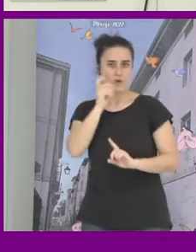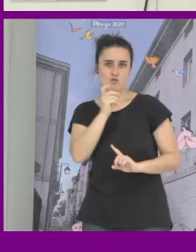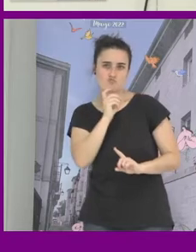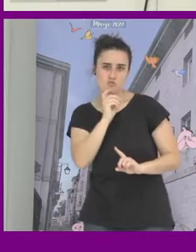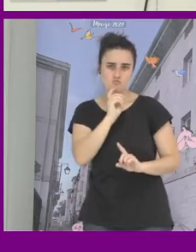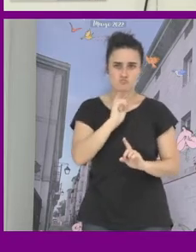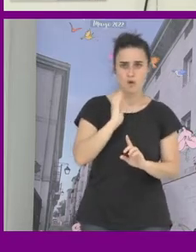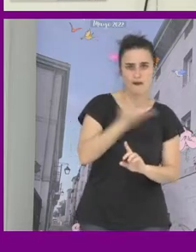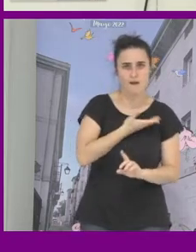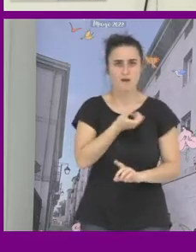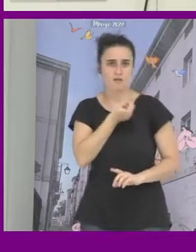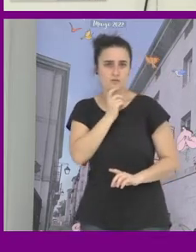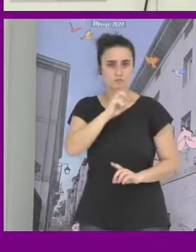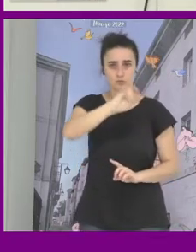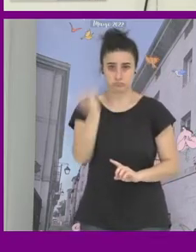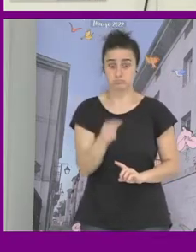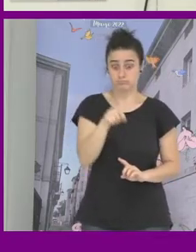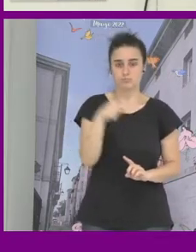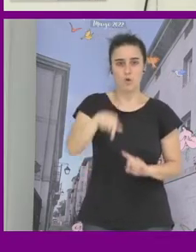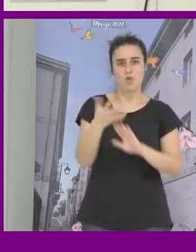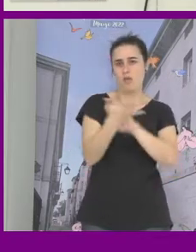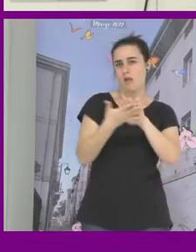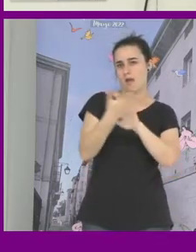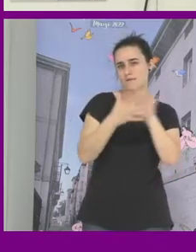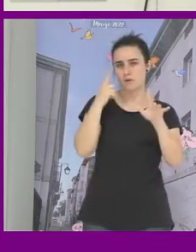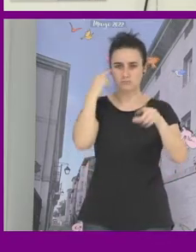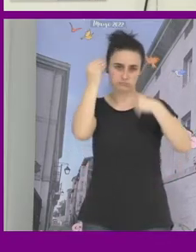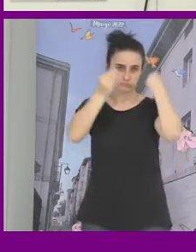dugu berarekin eta pizkate